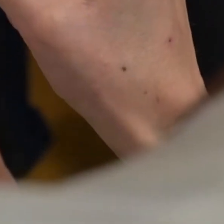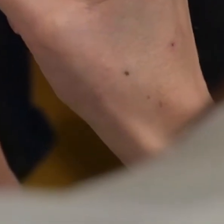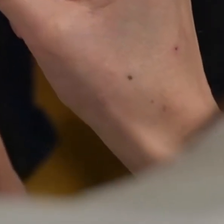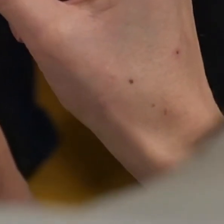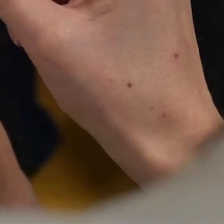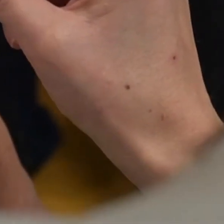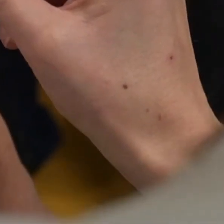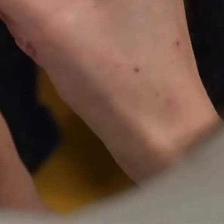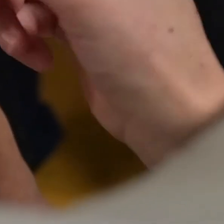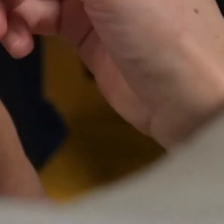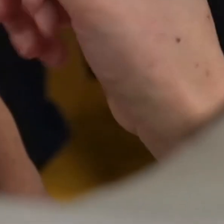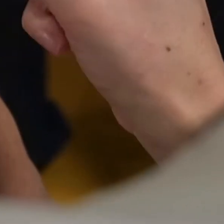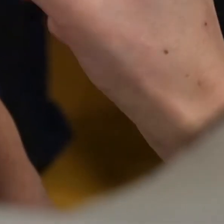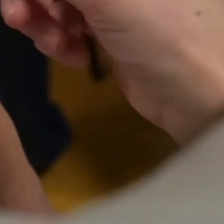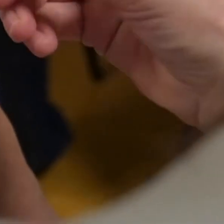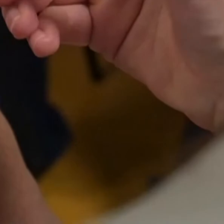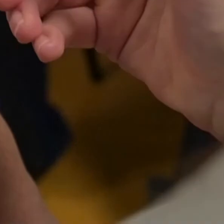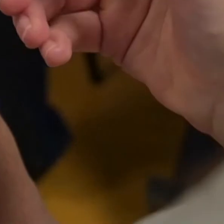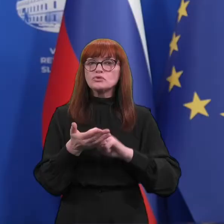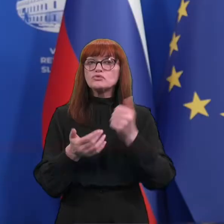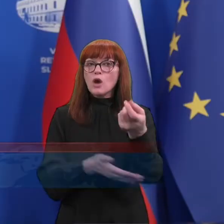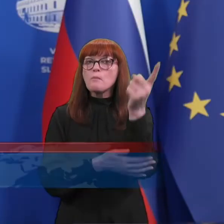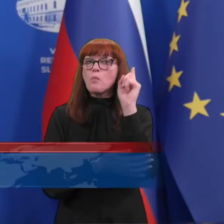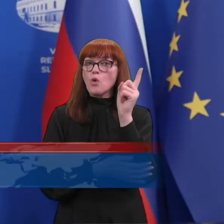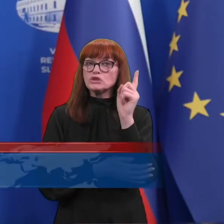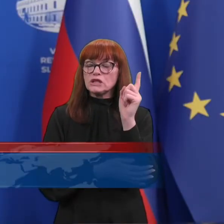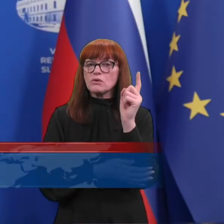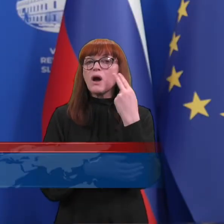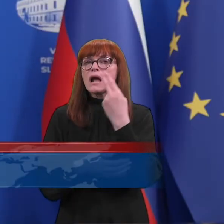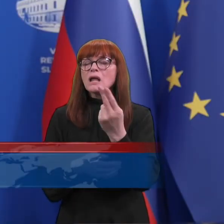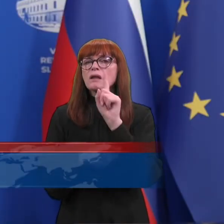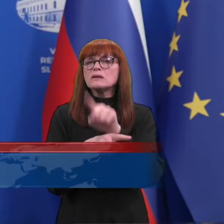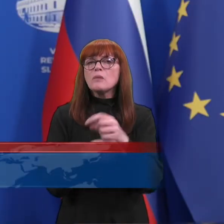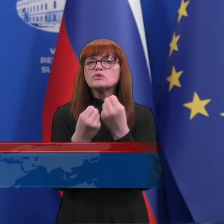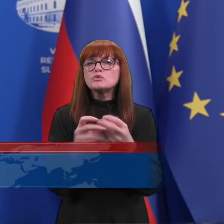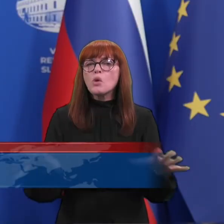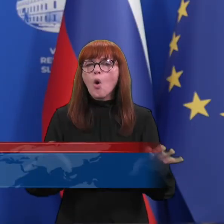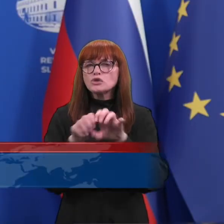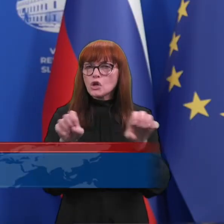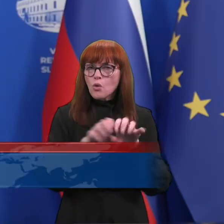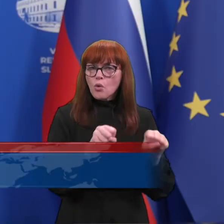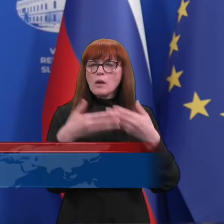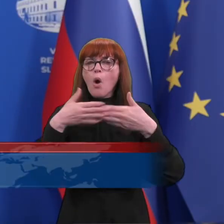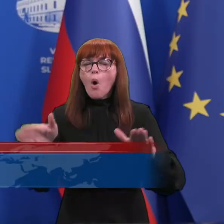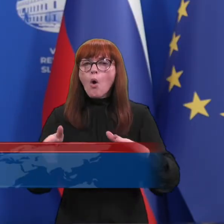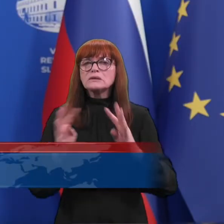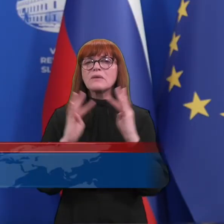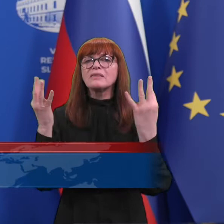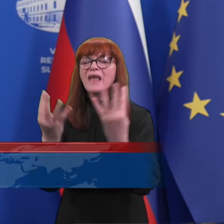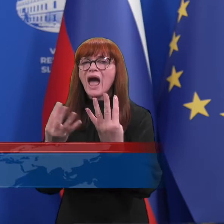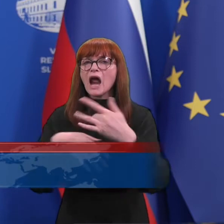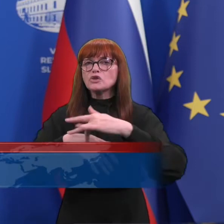šlo predvsem za napake pri vodenju čakalnih seznamov. Glede na napovedano sproščanje ukrepov, odprte terase